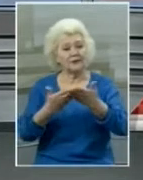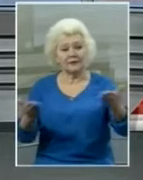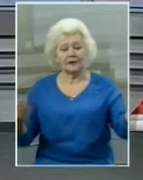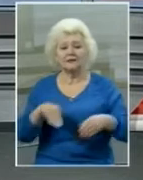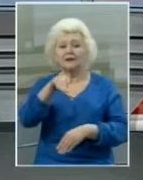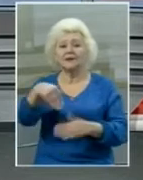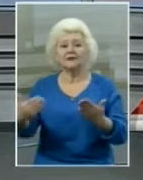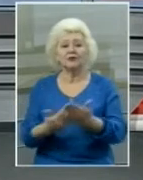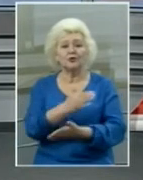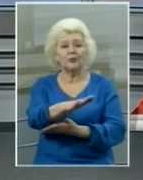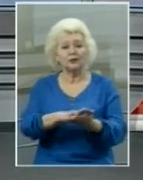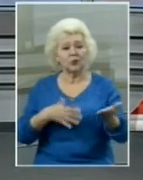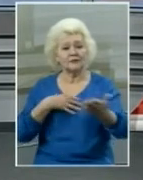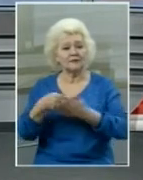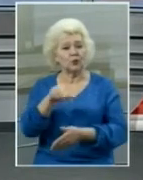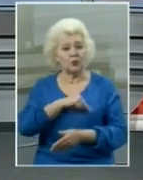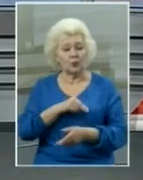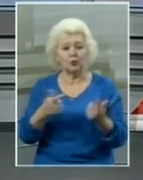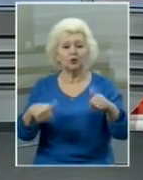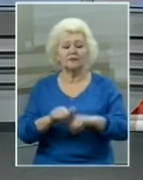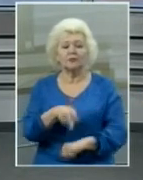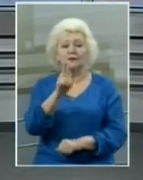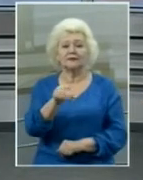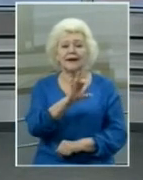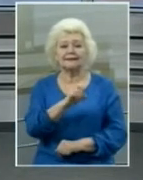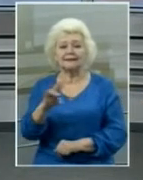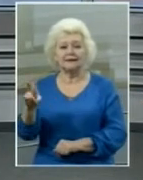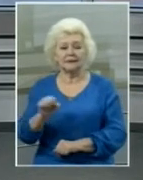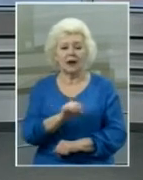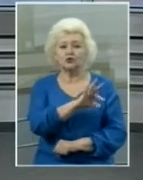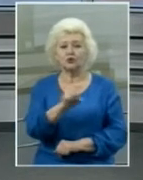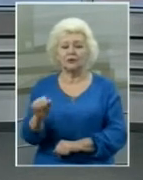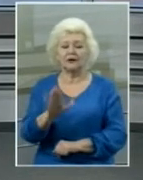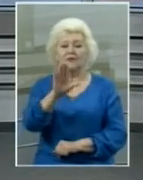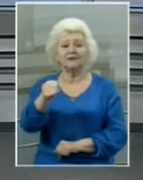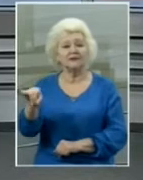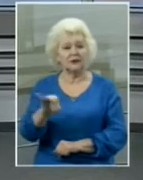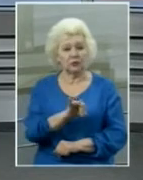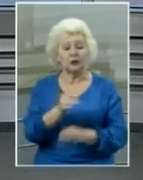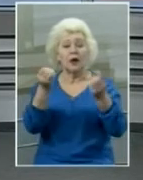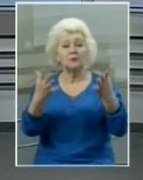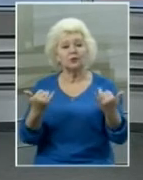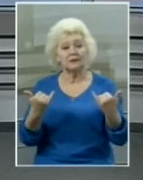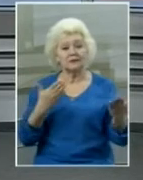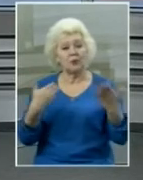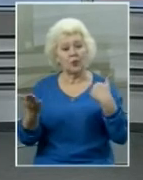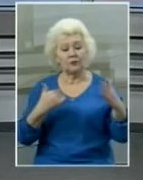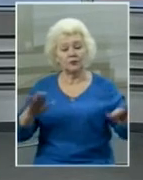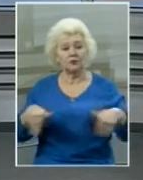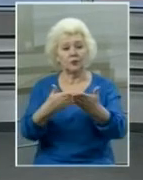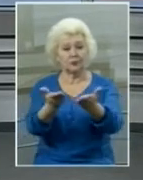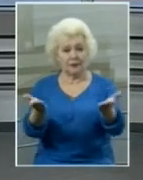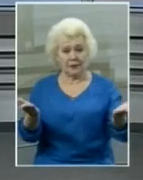вітання. Таврійські новини продовжують свою роботу. У студії Ксенія Сіліна, сурдопереклад Валентини Туніної. І просто зараз поговоримо про